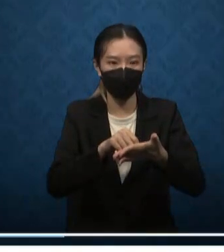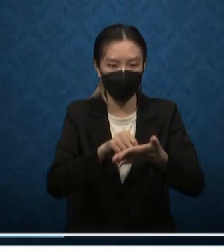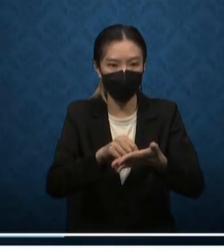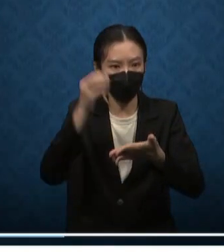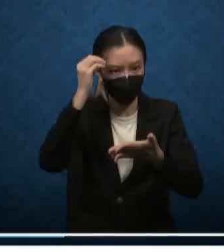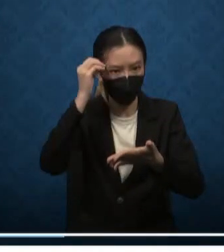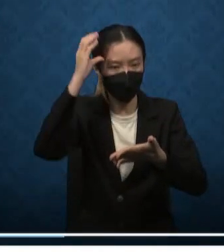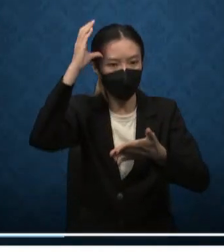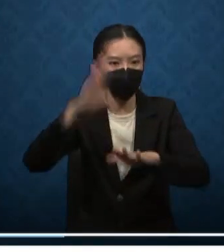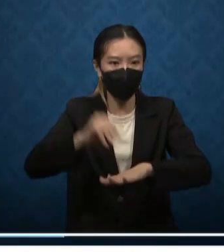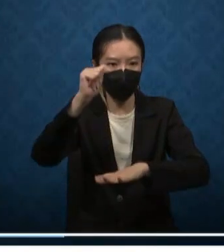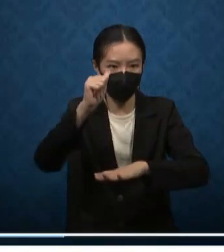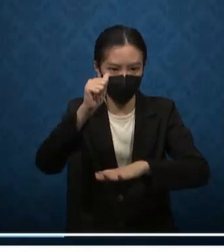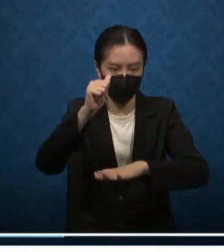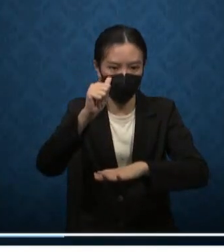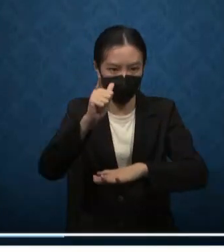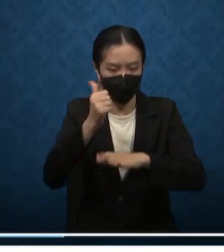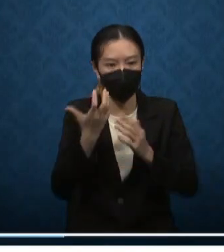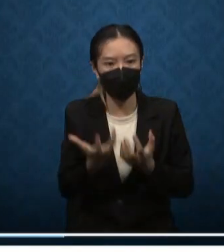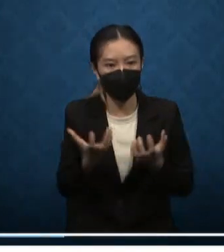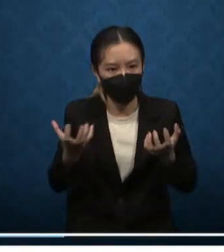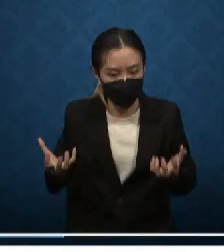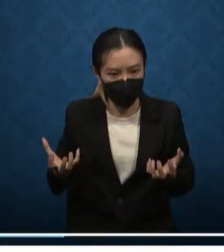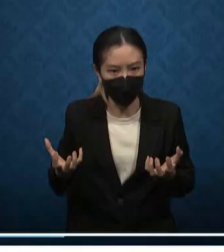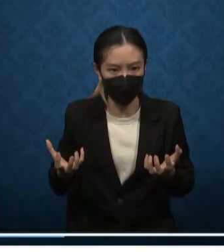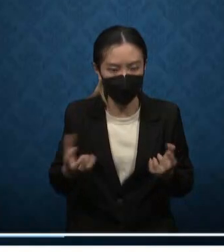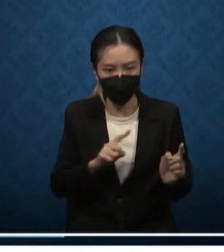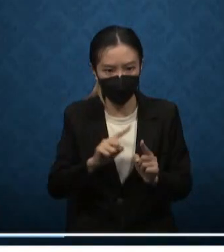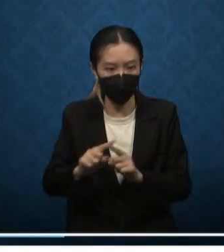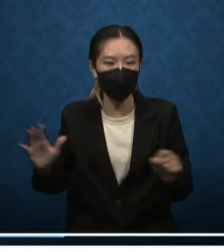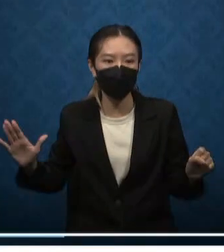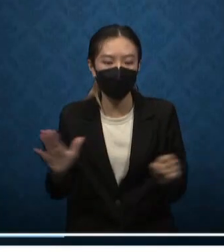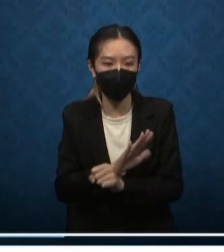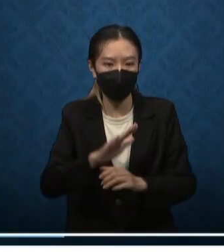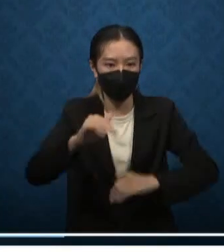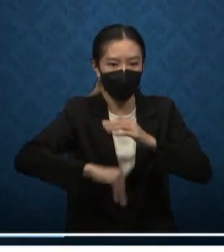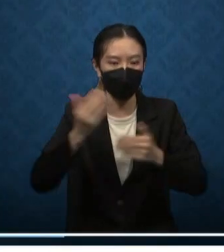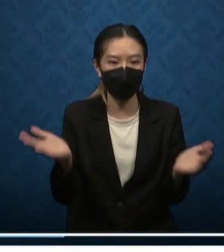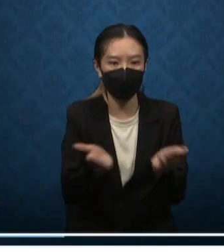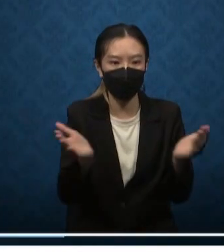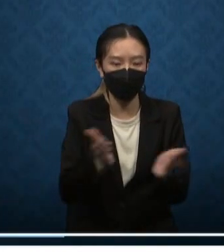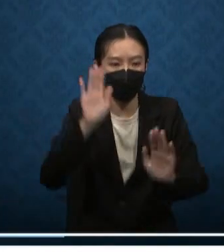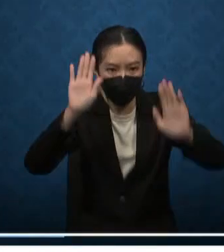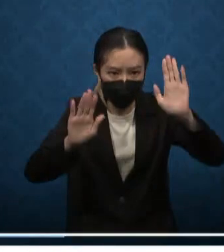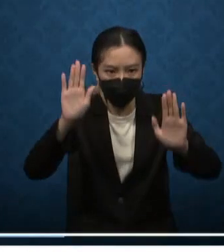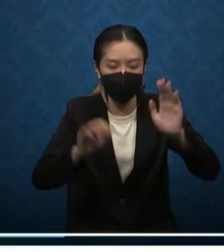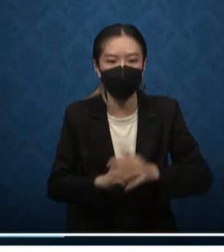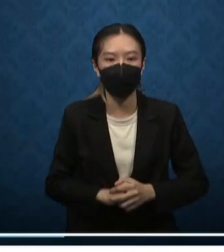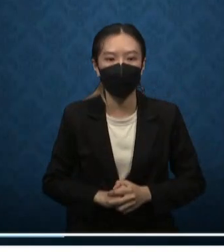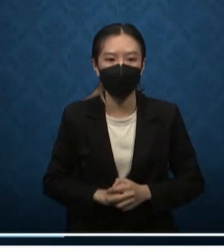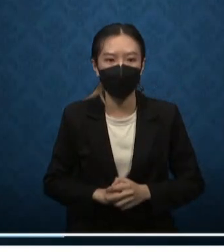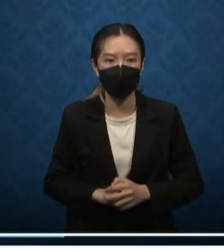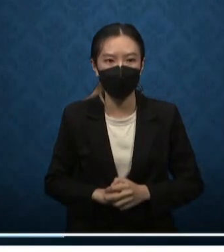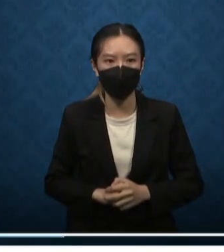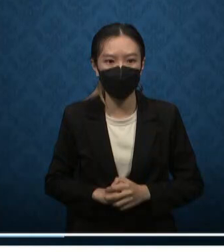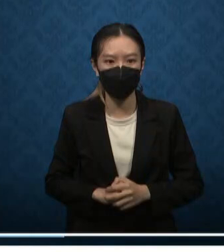รู้มีความสามารถและมีเครื่องมือที่สำคัญในการขับเคลื่อนประชาธิปไตยในระดับพื้นที่ฉะนั้นควรจะมอบภารกิจใน